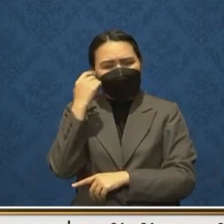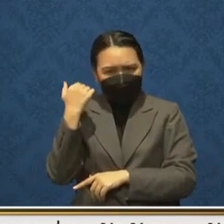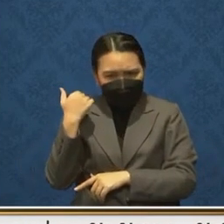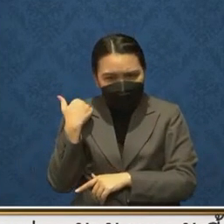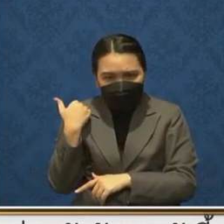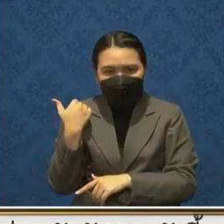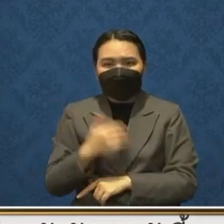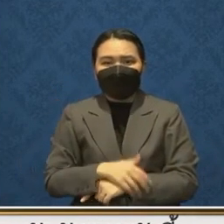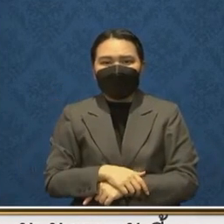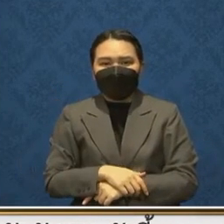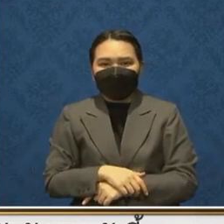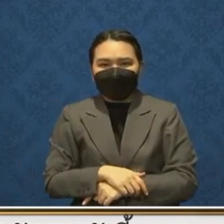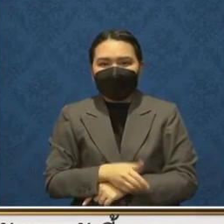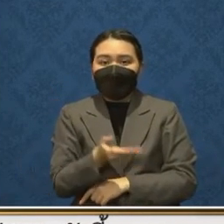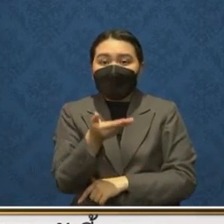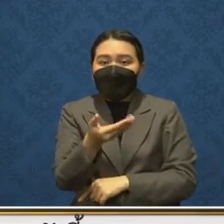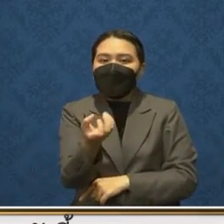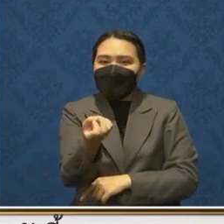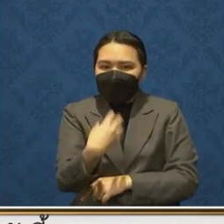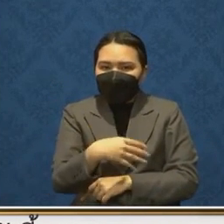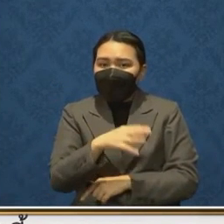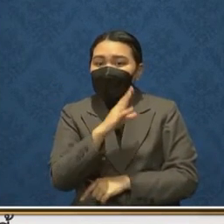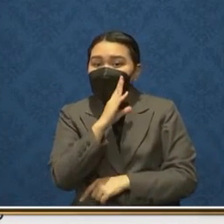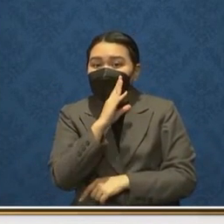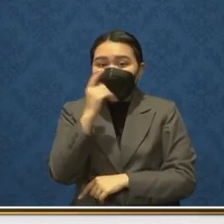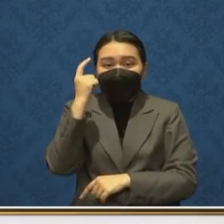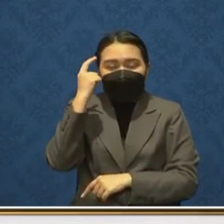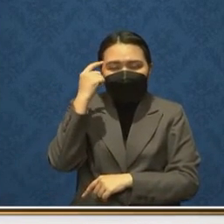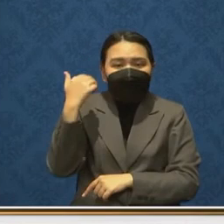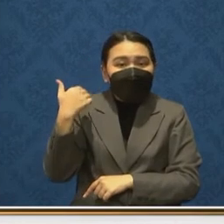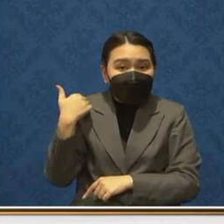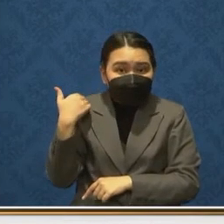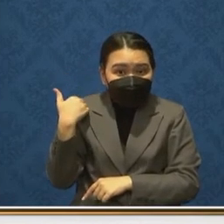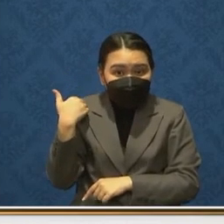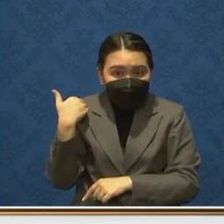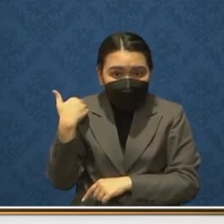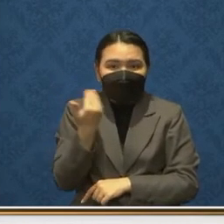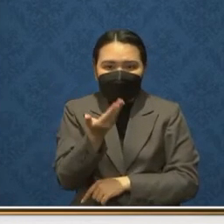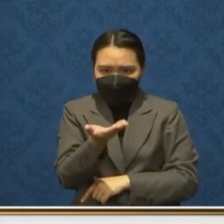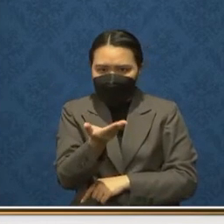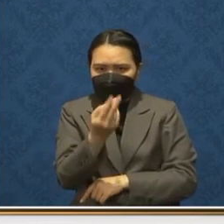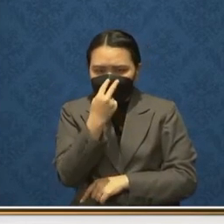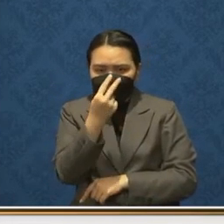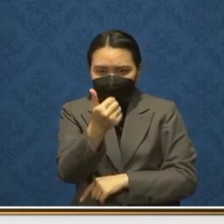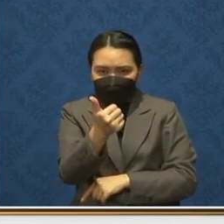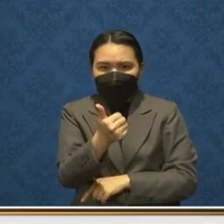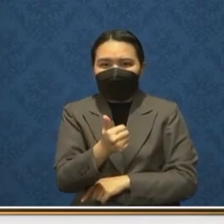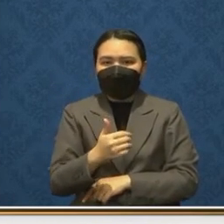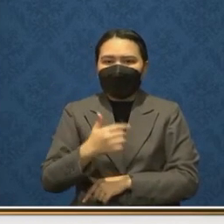ระพธก็บอกเอ้ถ้าคคิดวามีเนี่ยก็ภิษทได้ผมก็ผมจายตงไปหลายขั้งเลยนะ